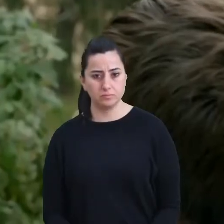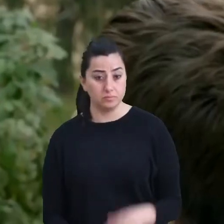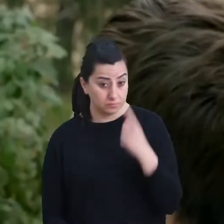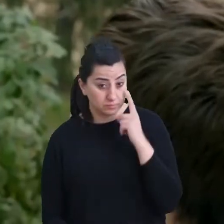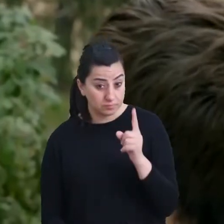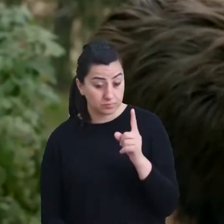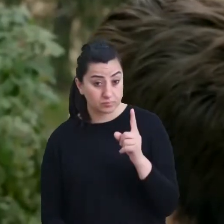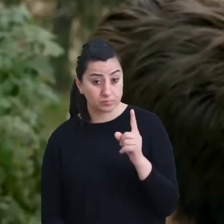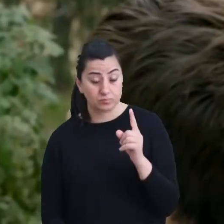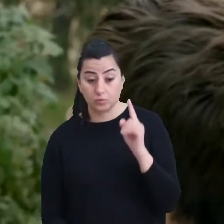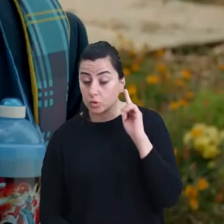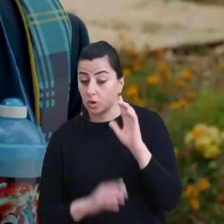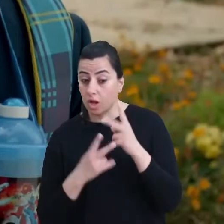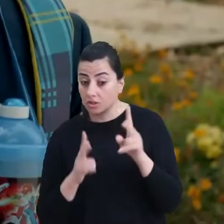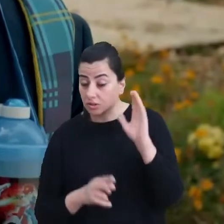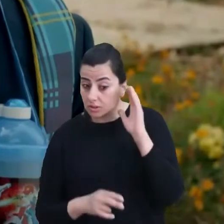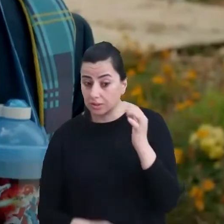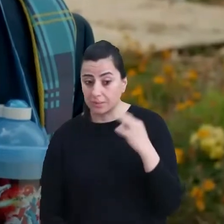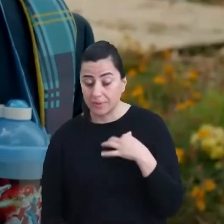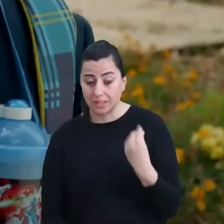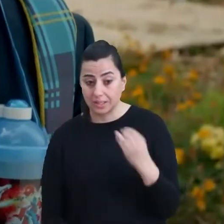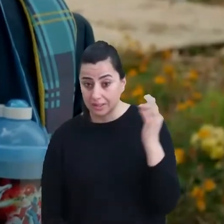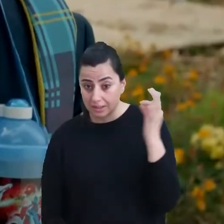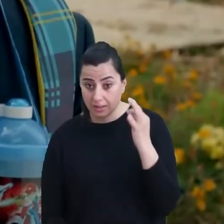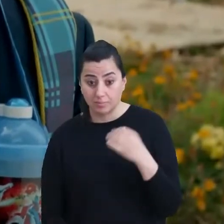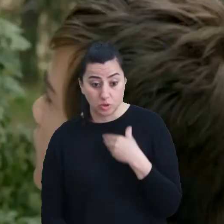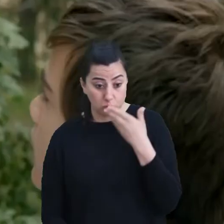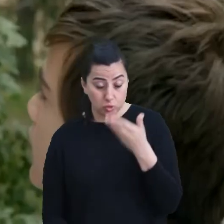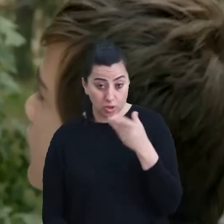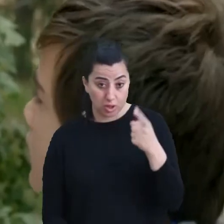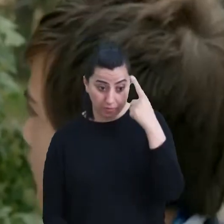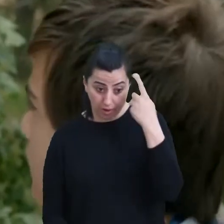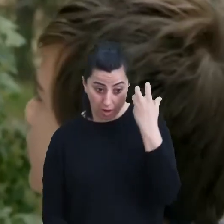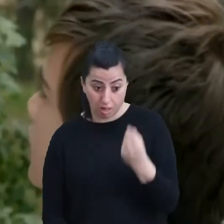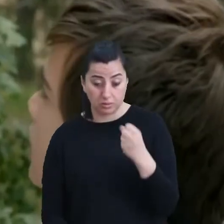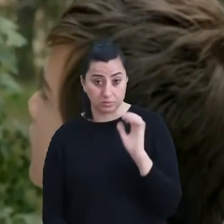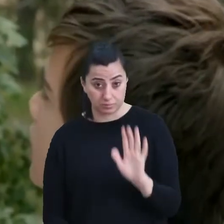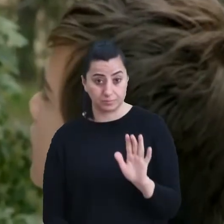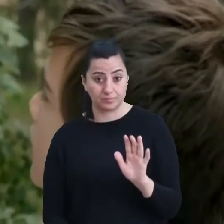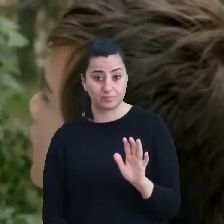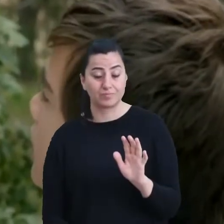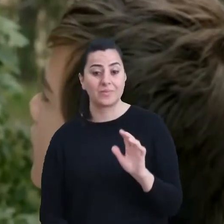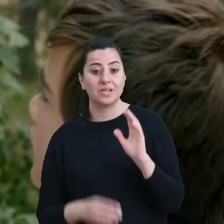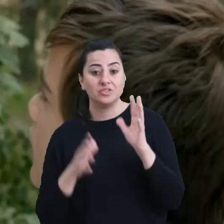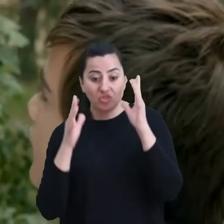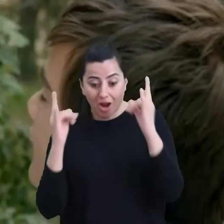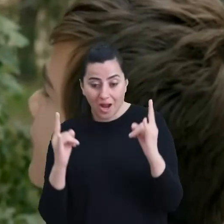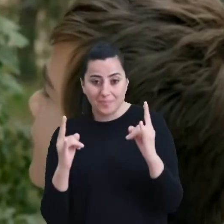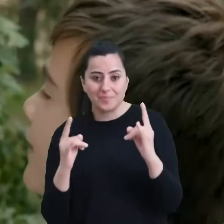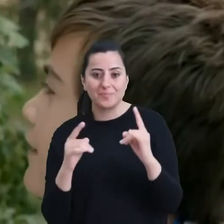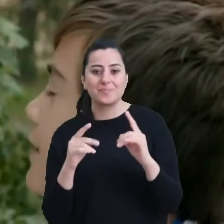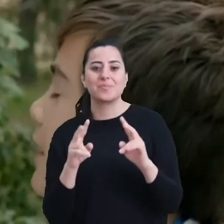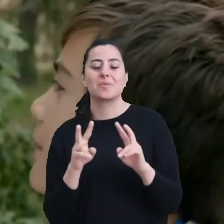Bana bak kulaklığın dört aç beni iyi dinle şimdi. Söyleyeceğim şeyi de kafana iyice not edeceğim. Caminin